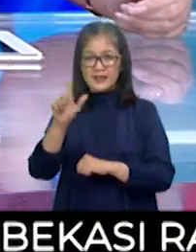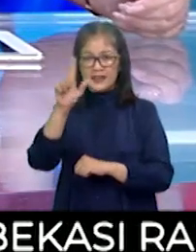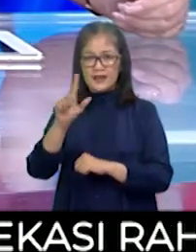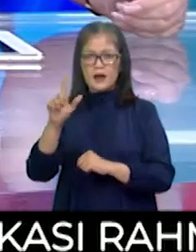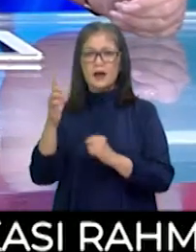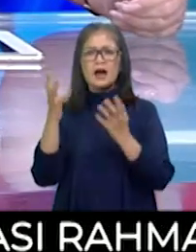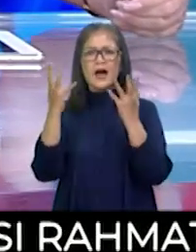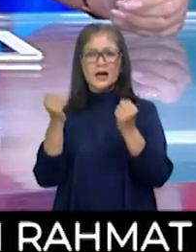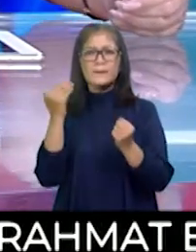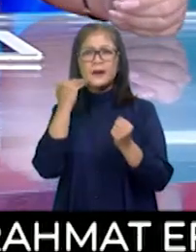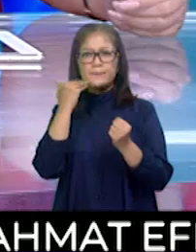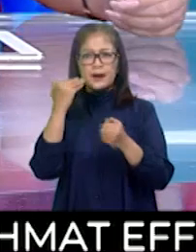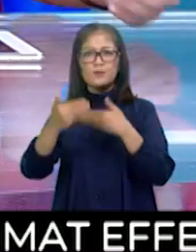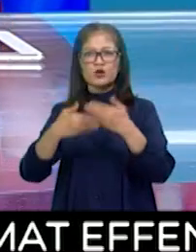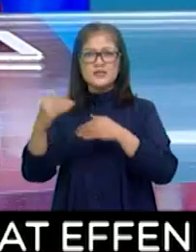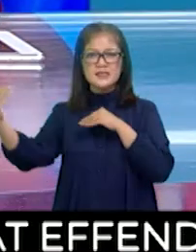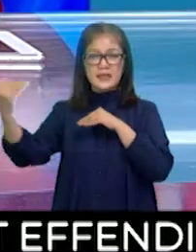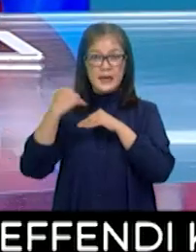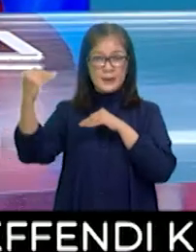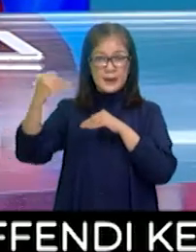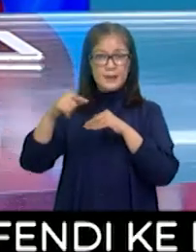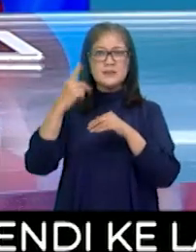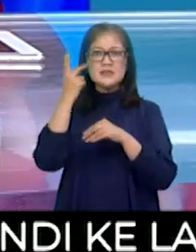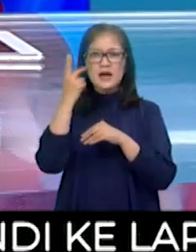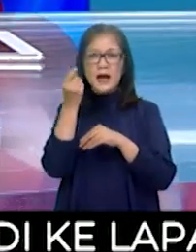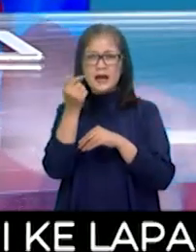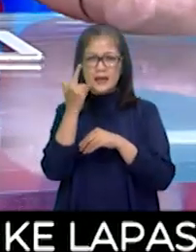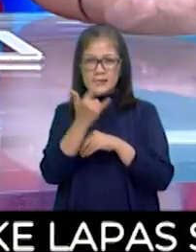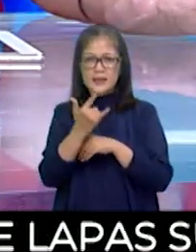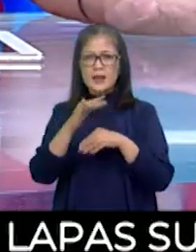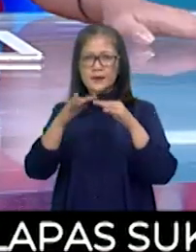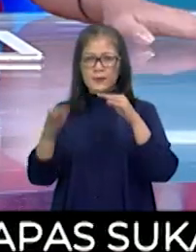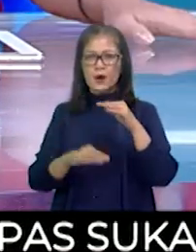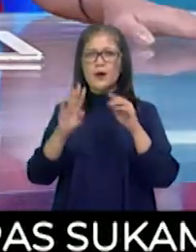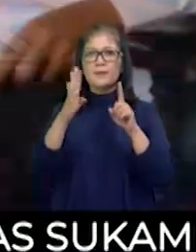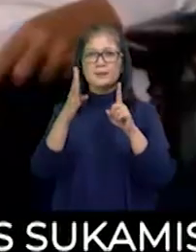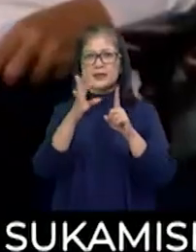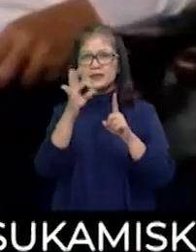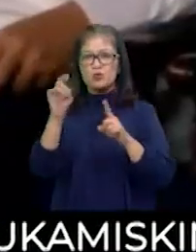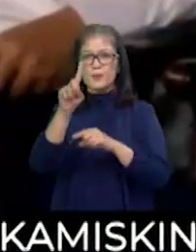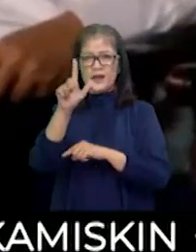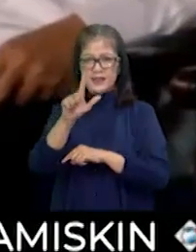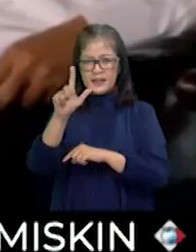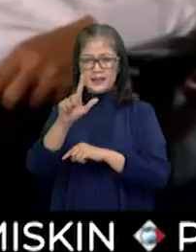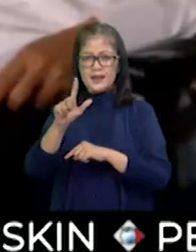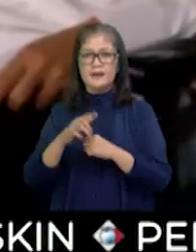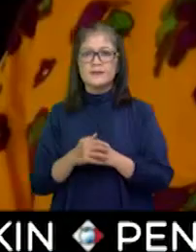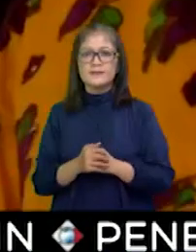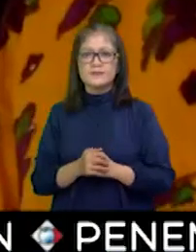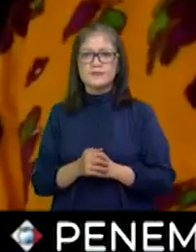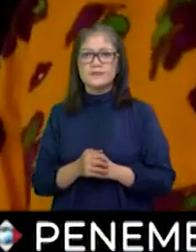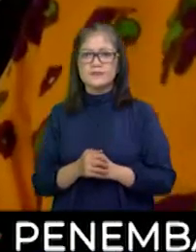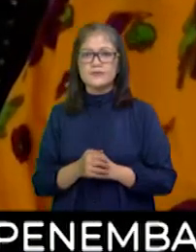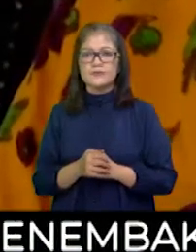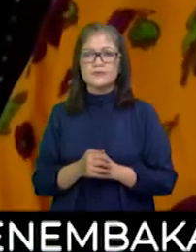akan mempermudah proses distribusi dan menjaga harga tetap di bawah 14.000 per liternya minyak goreng kemasan sederhana